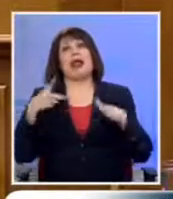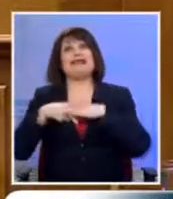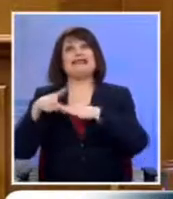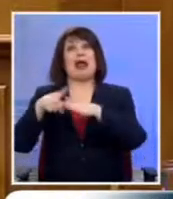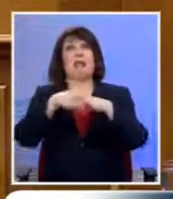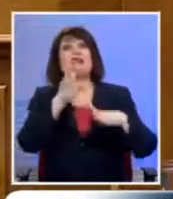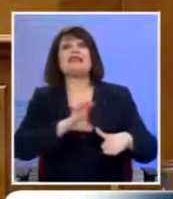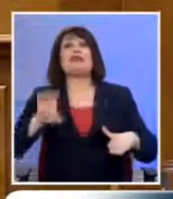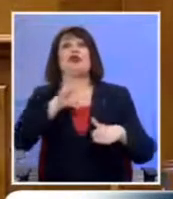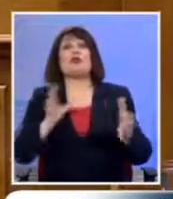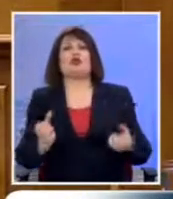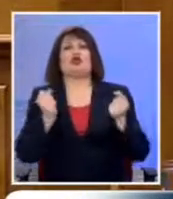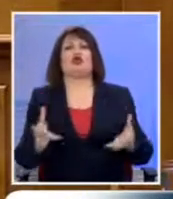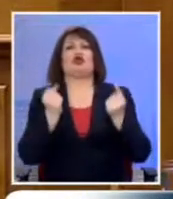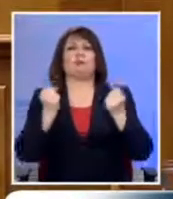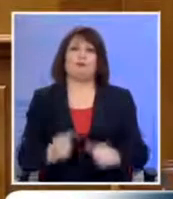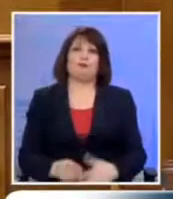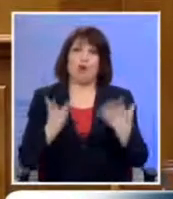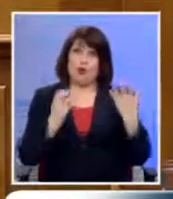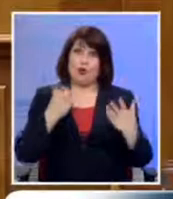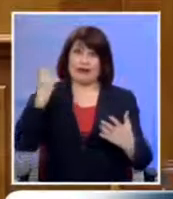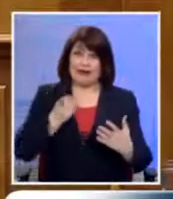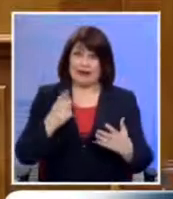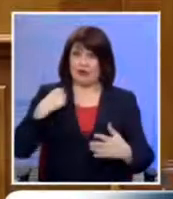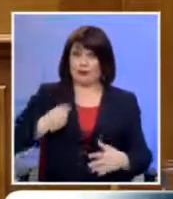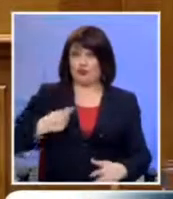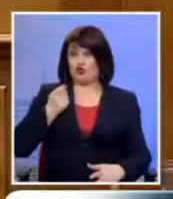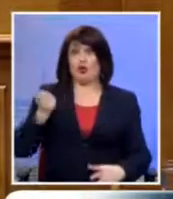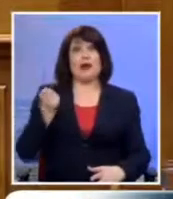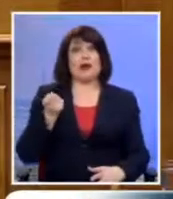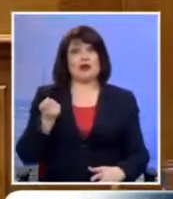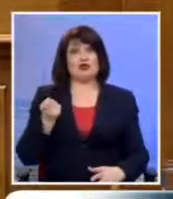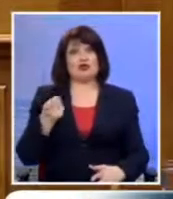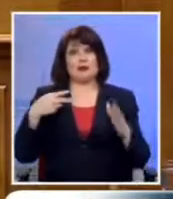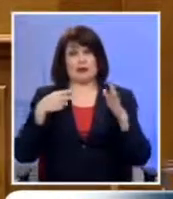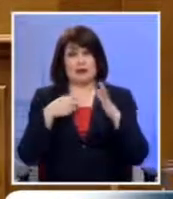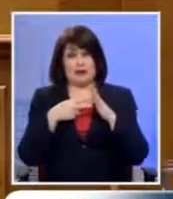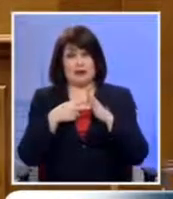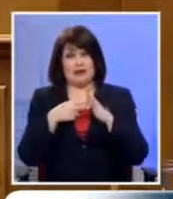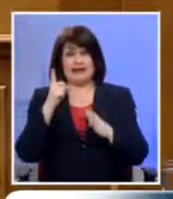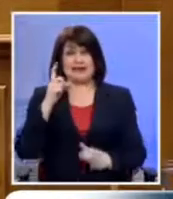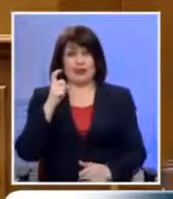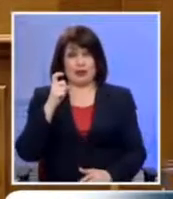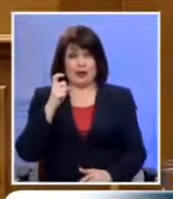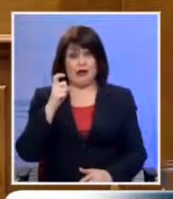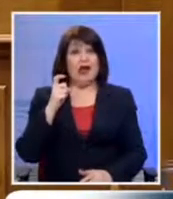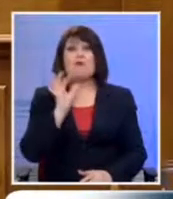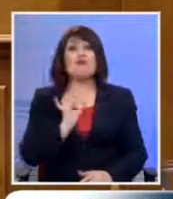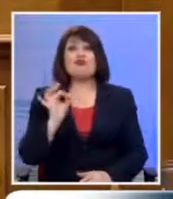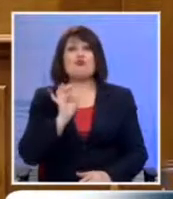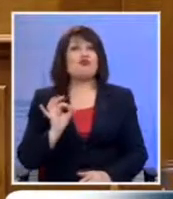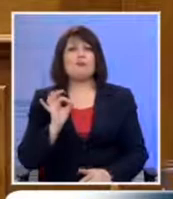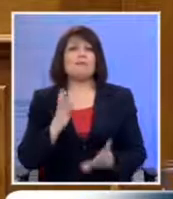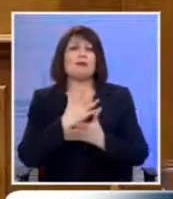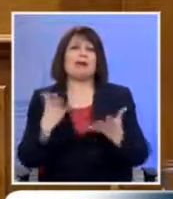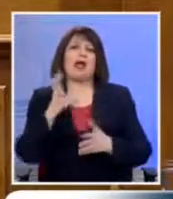τράπεζες. Το 80% του δημόσιου χρέους το 2010 ανήκε στις